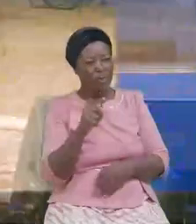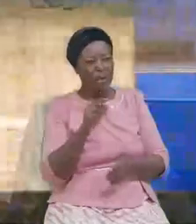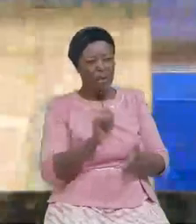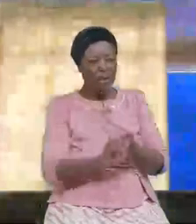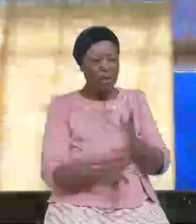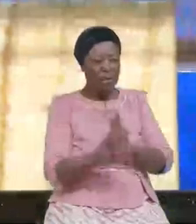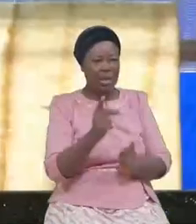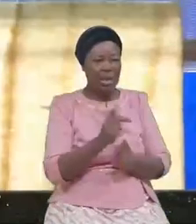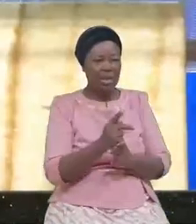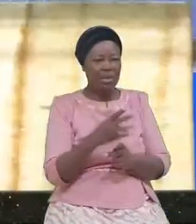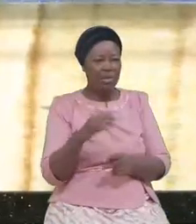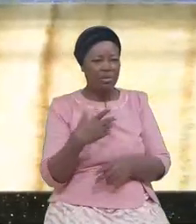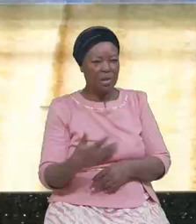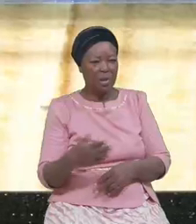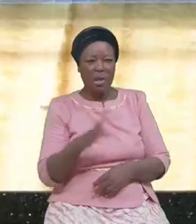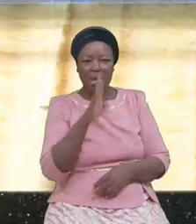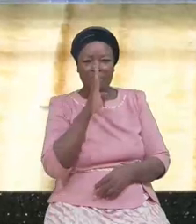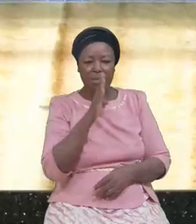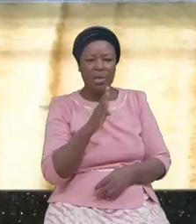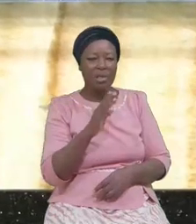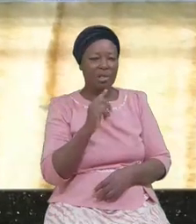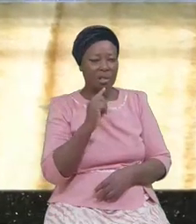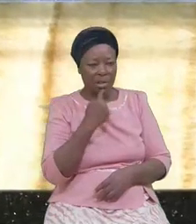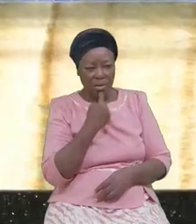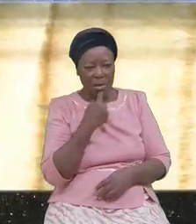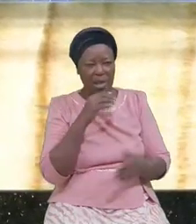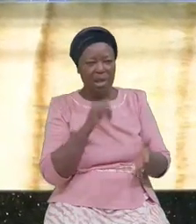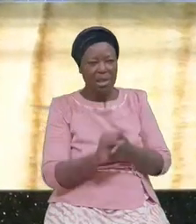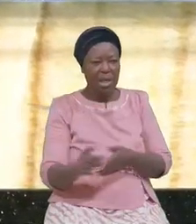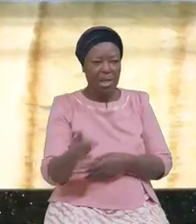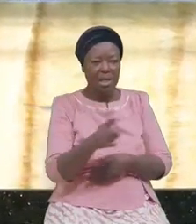appliquez-vous à être trouvés par lui